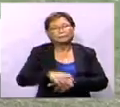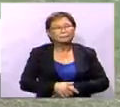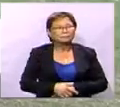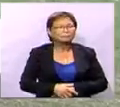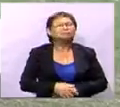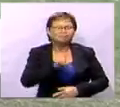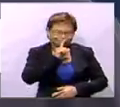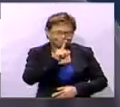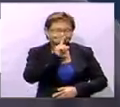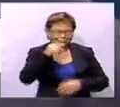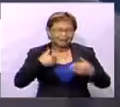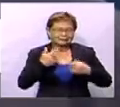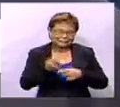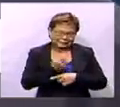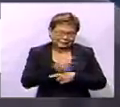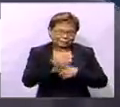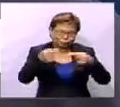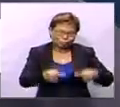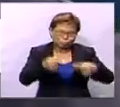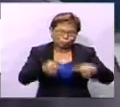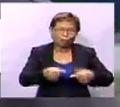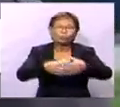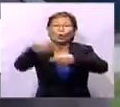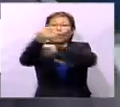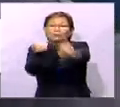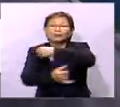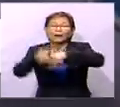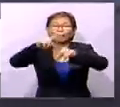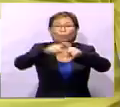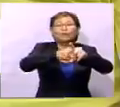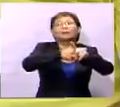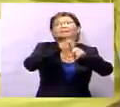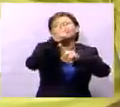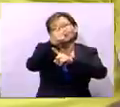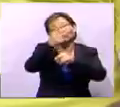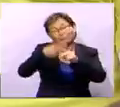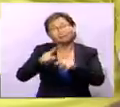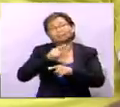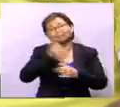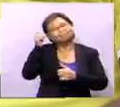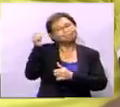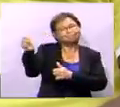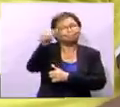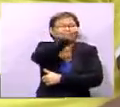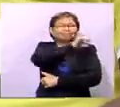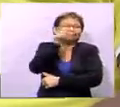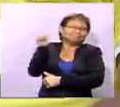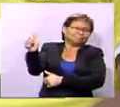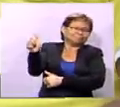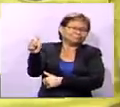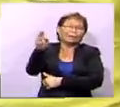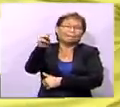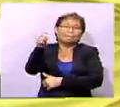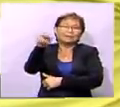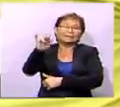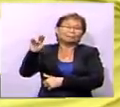Walaupun mengakui akan mengadakan latihan dan perlawanan musim di luar negara pada bulan hadapan, namun beliau akan menyerahkan kepada jurulatih P. Maniam